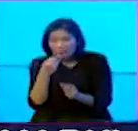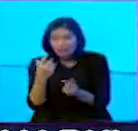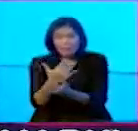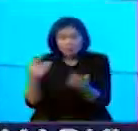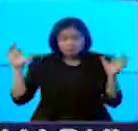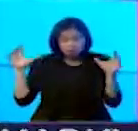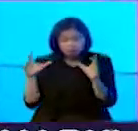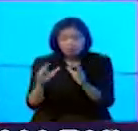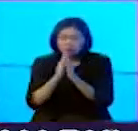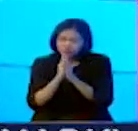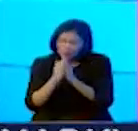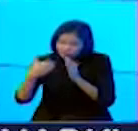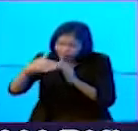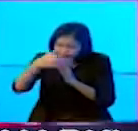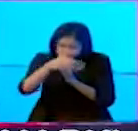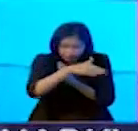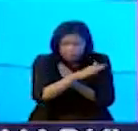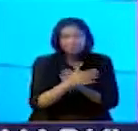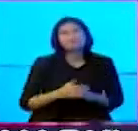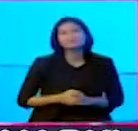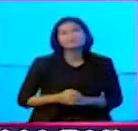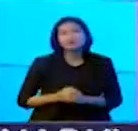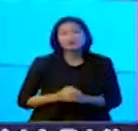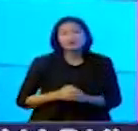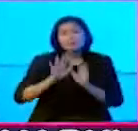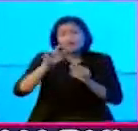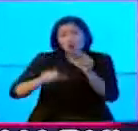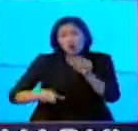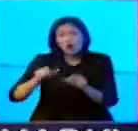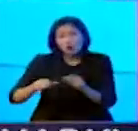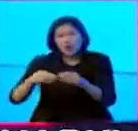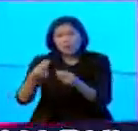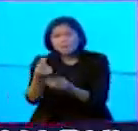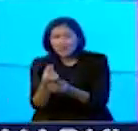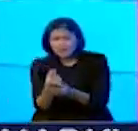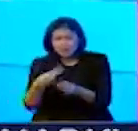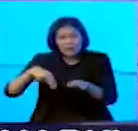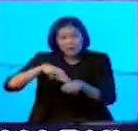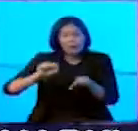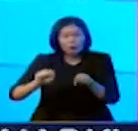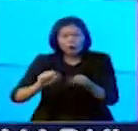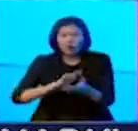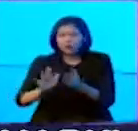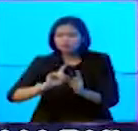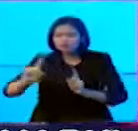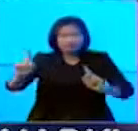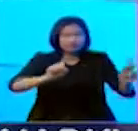berkerumun untuk membubarkan diri. Puluhan pembeli dengan bersepeda motor bergegas meninggalkan tempat.